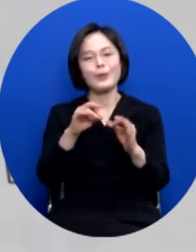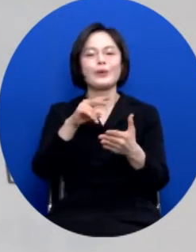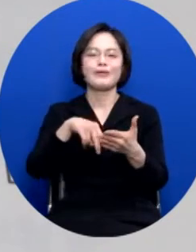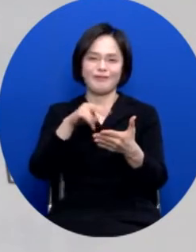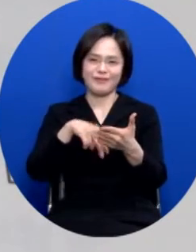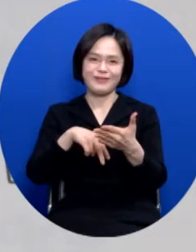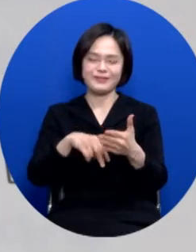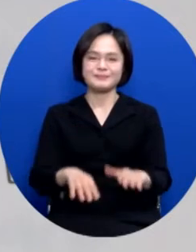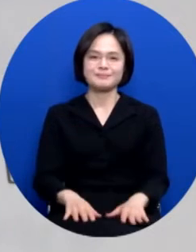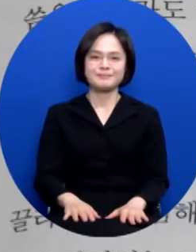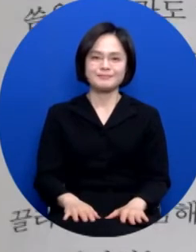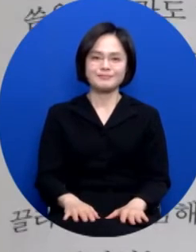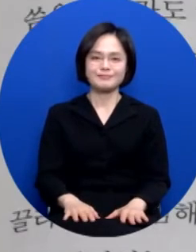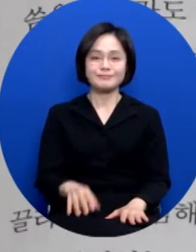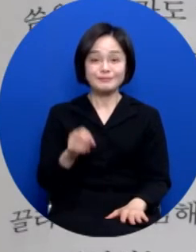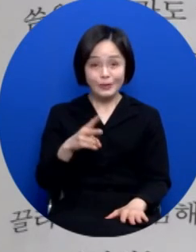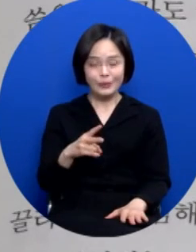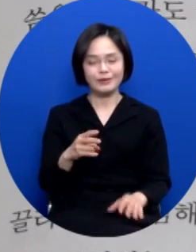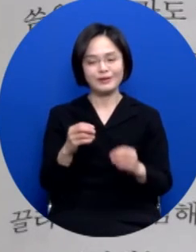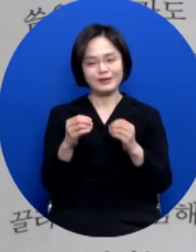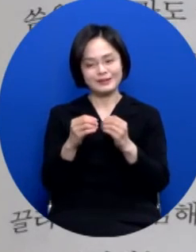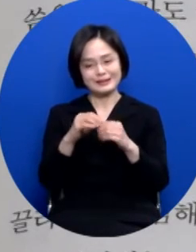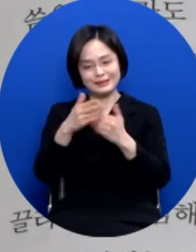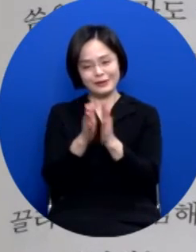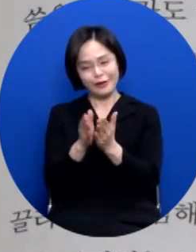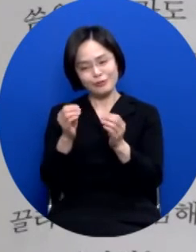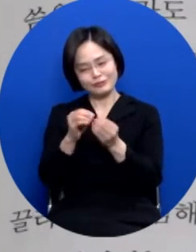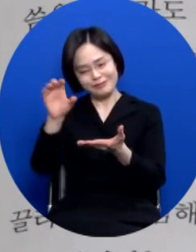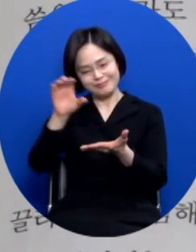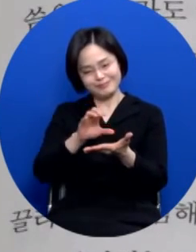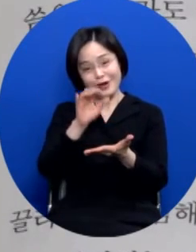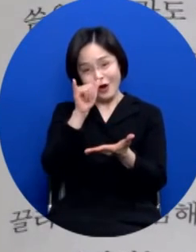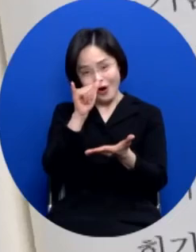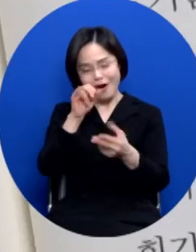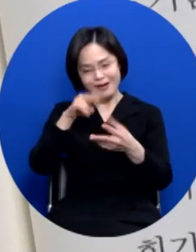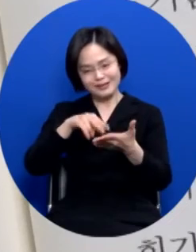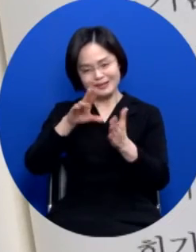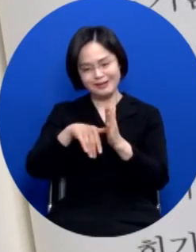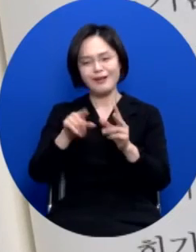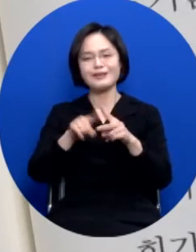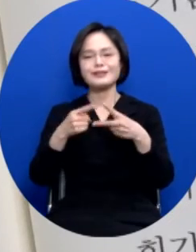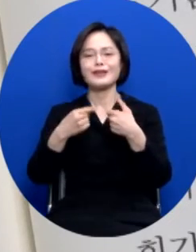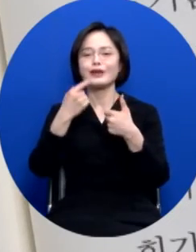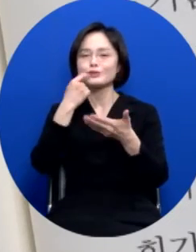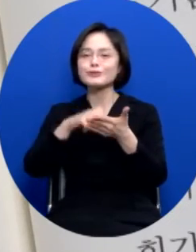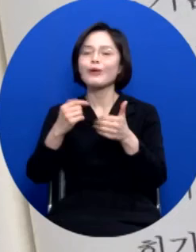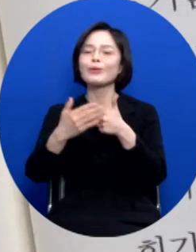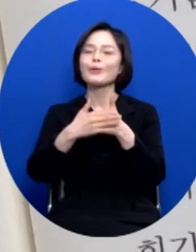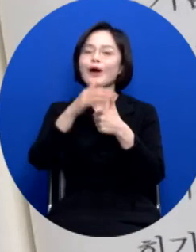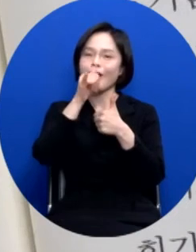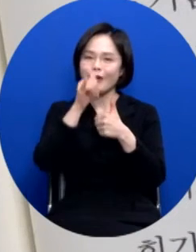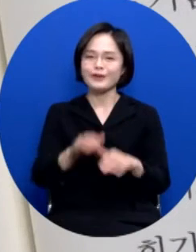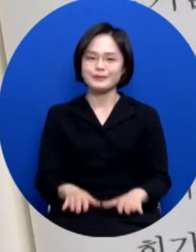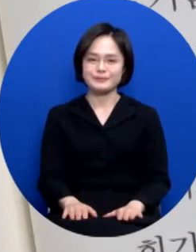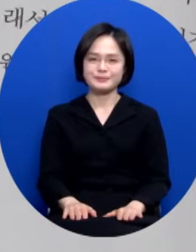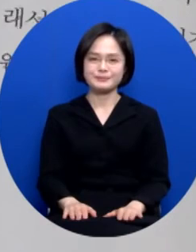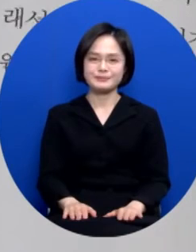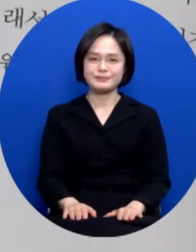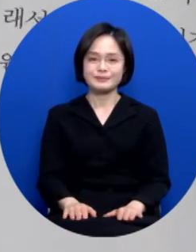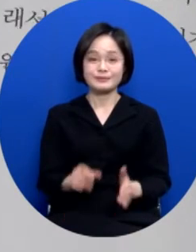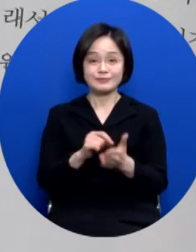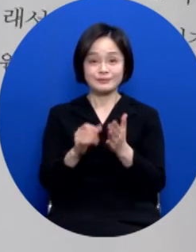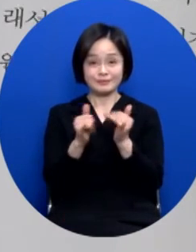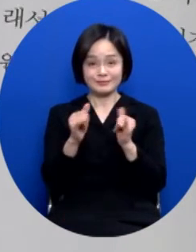제시해 쉬우면서도 깊이 있는 묵상을 돕습니다. 책의 저자인 아틀란타 베델교회